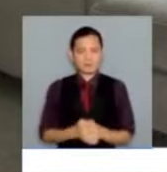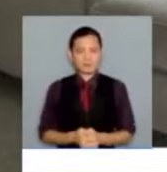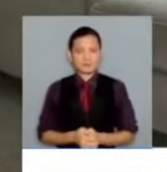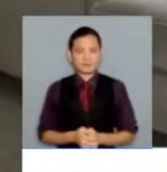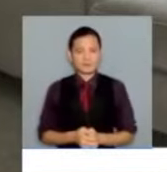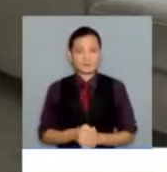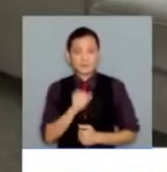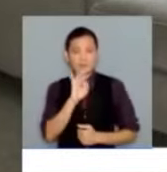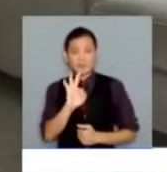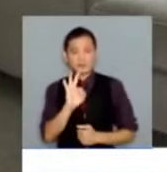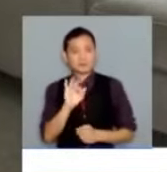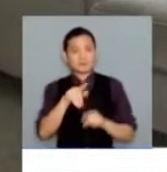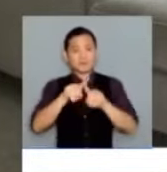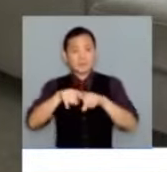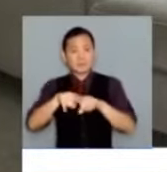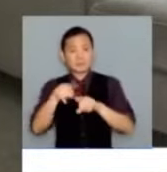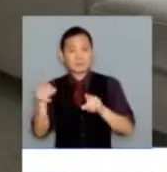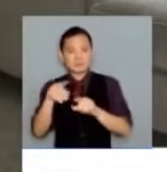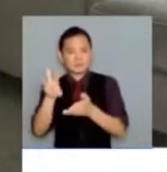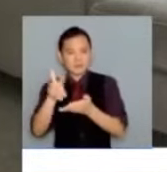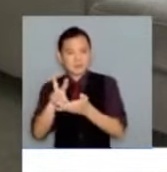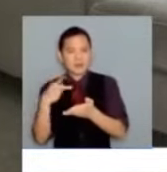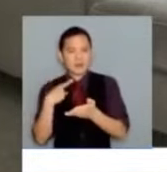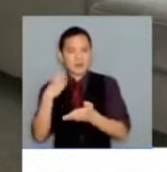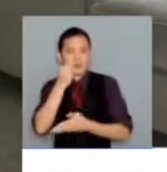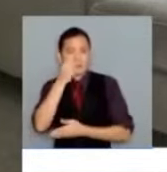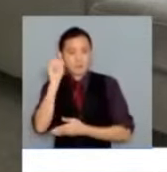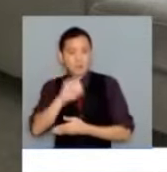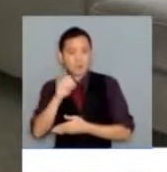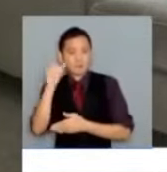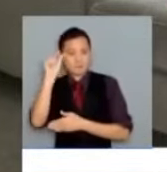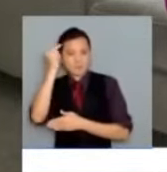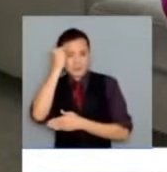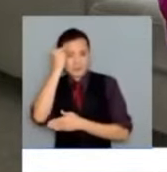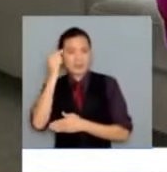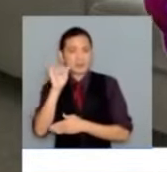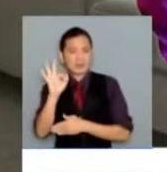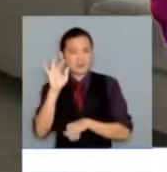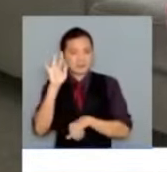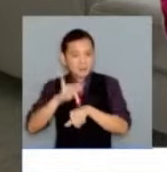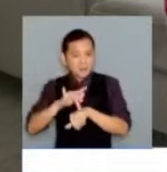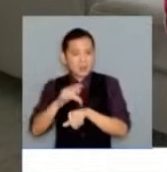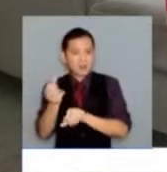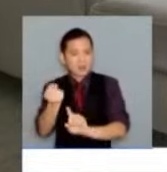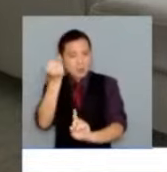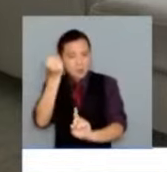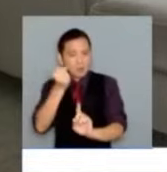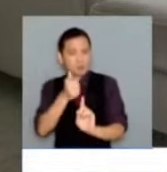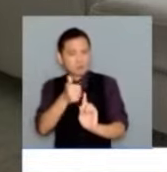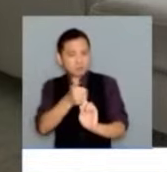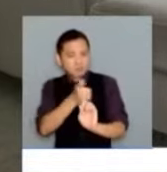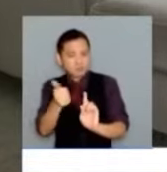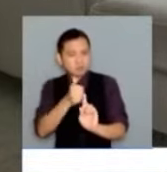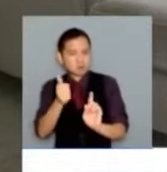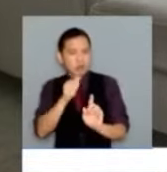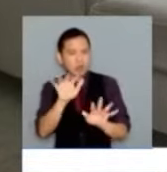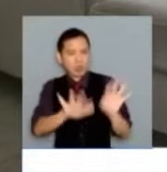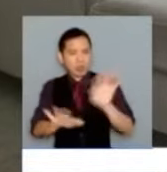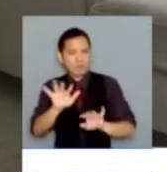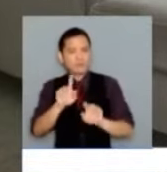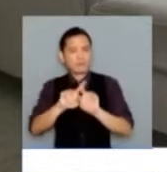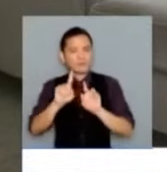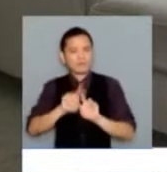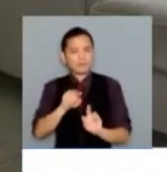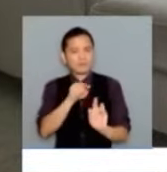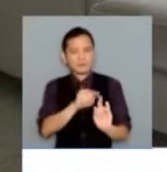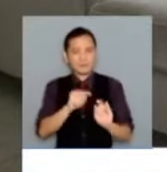in place na ipinagbabawal ang paghawak, pagposes at pagmamaltrato sa mga tarsier.